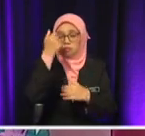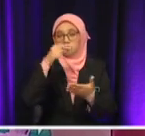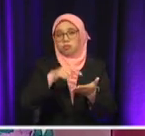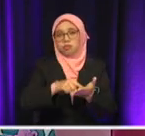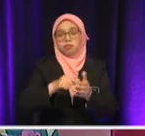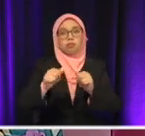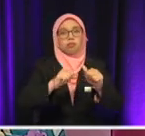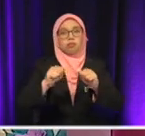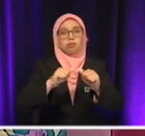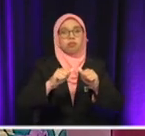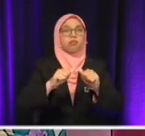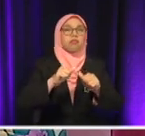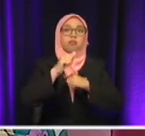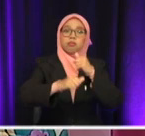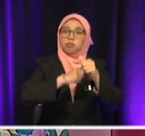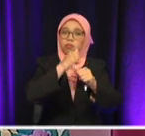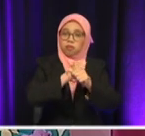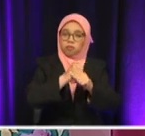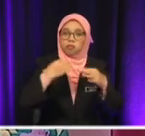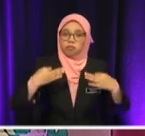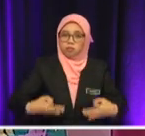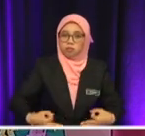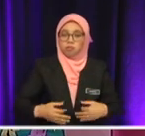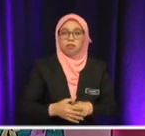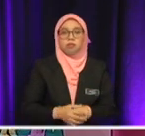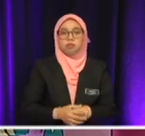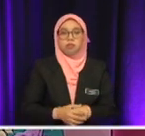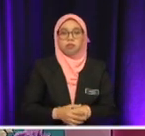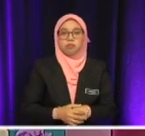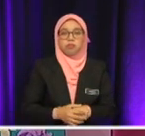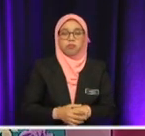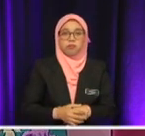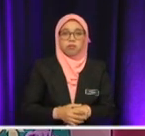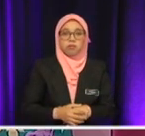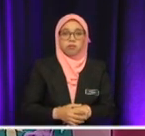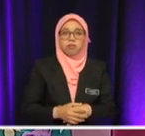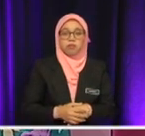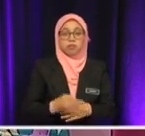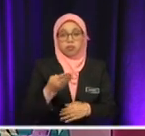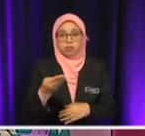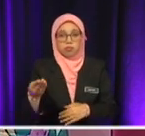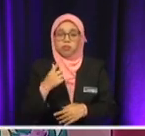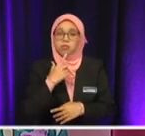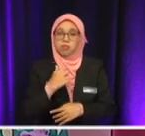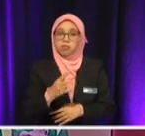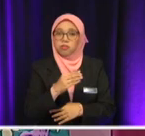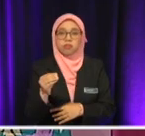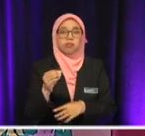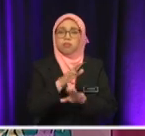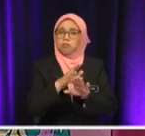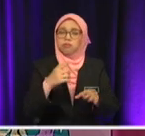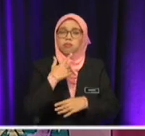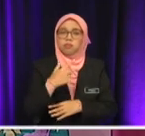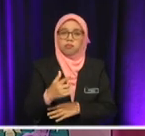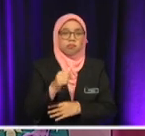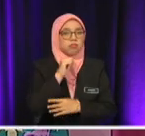menjalankan eksperimen bahan larut dan tidak larut. Kenapa salah? Sebab ini bukan aktiviti alam semesta, tetapi